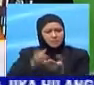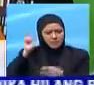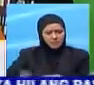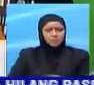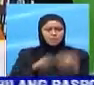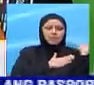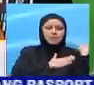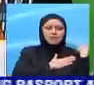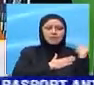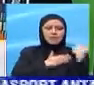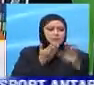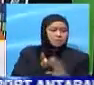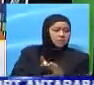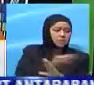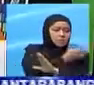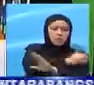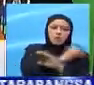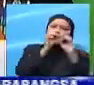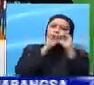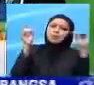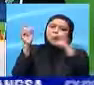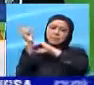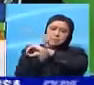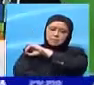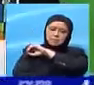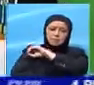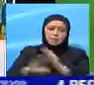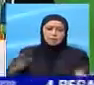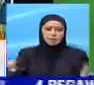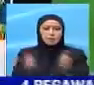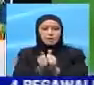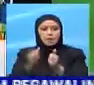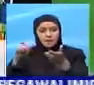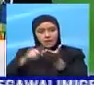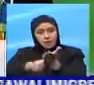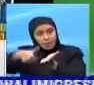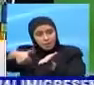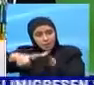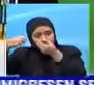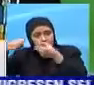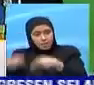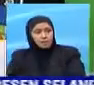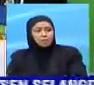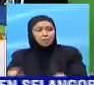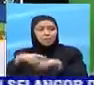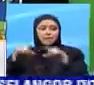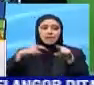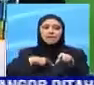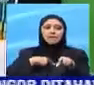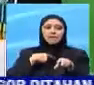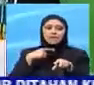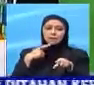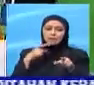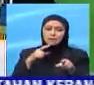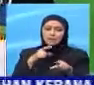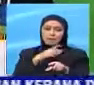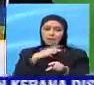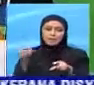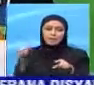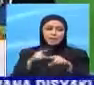pun dikenakan berbanding dengan kehilangan kad pengenalan. Bagaimanapun tarikh tempoh pelaksanaan itu